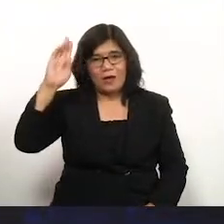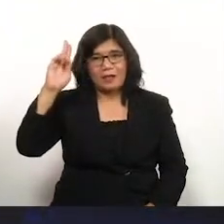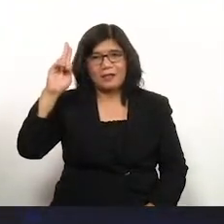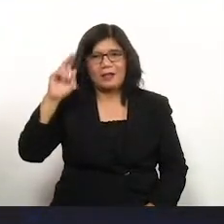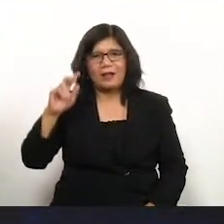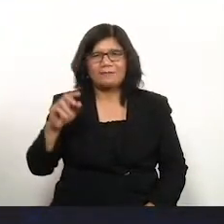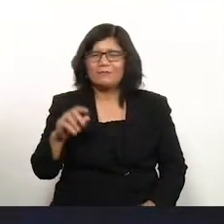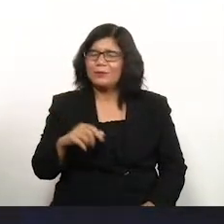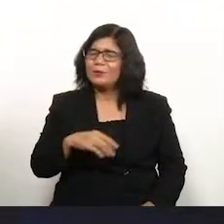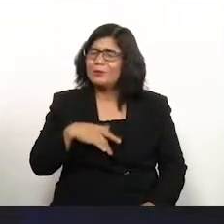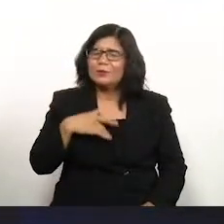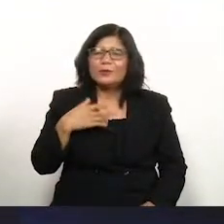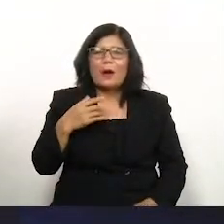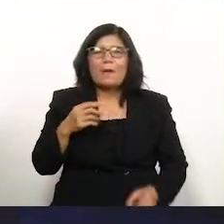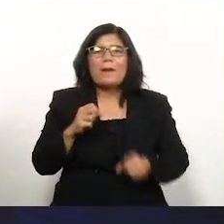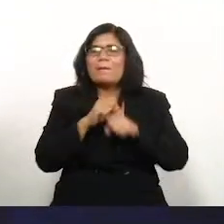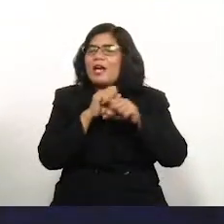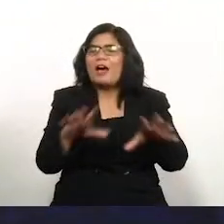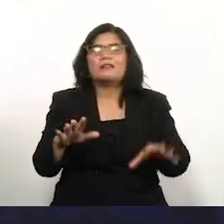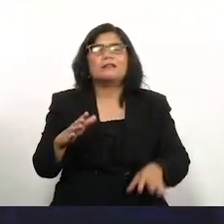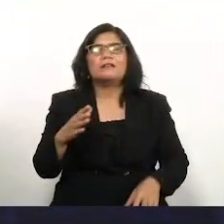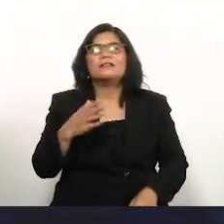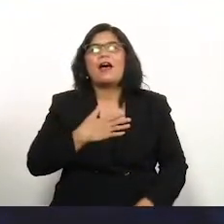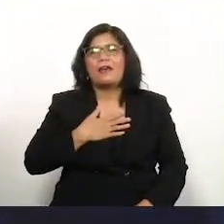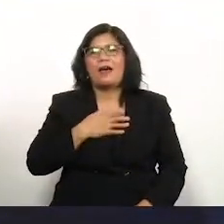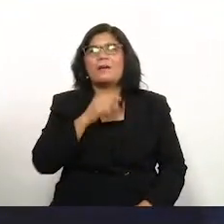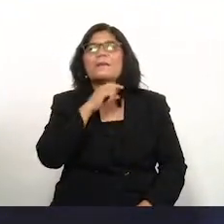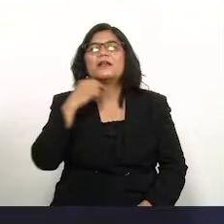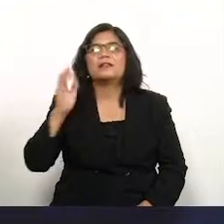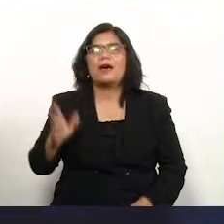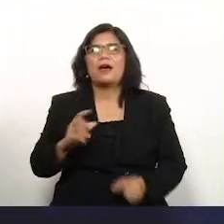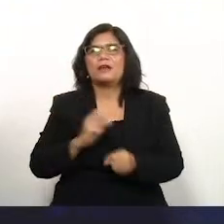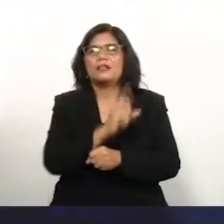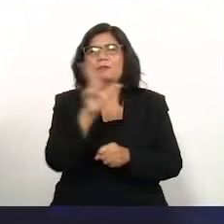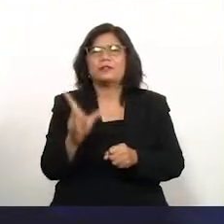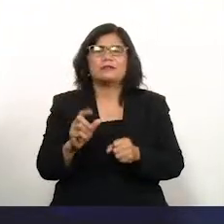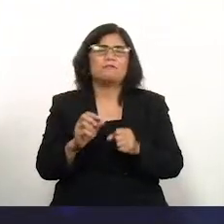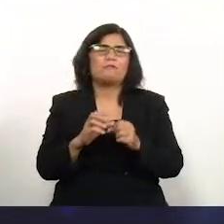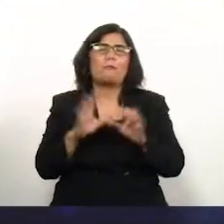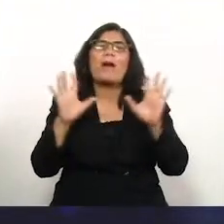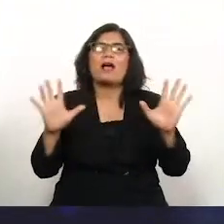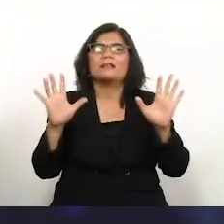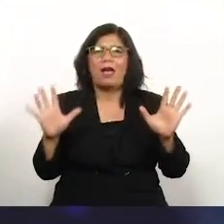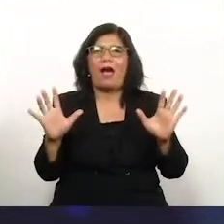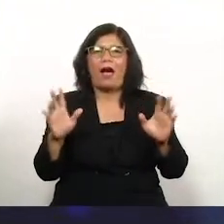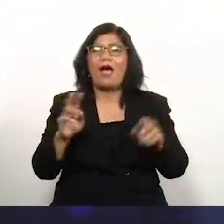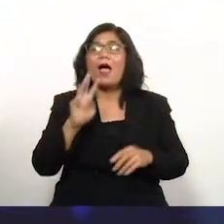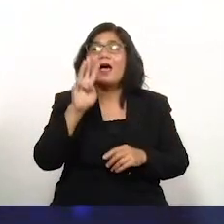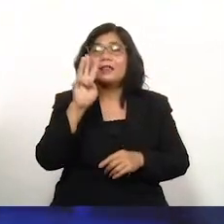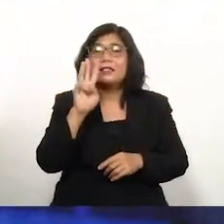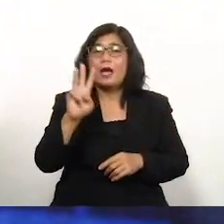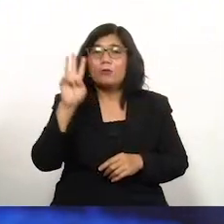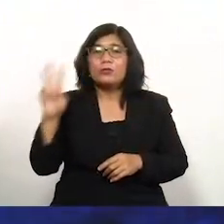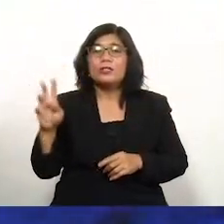buat saya flash mukhtara ya gan Kita Sedang membahas tentang 33 tugas gereja